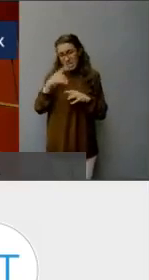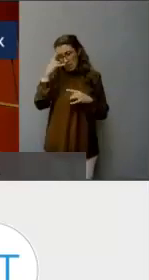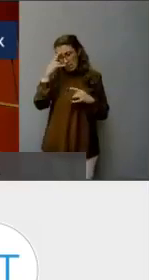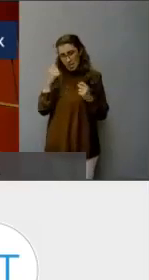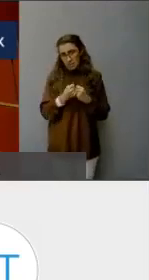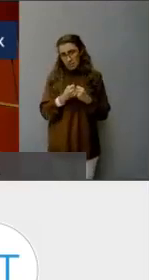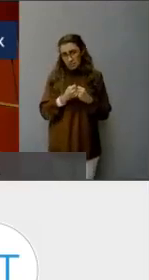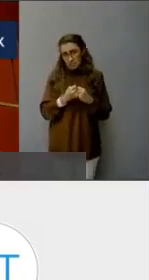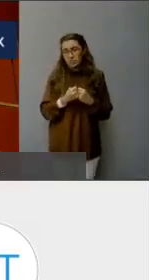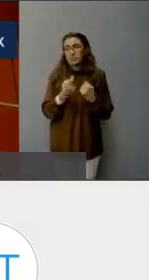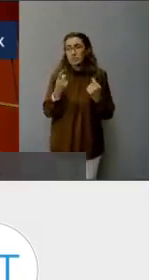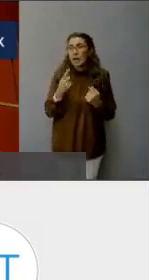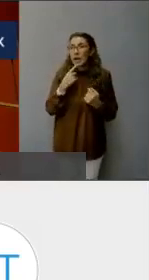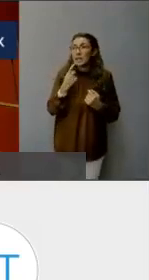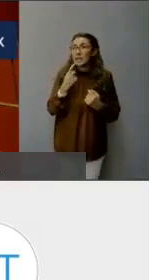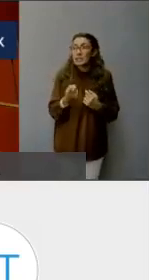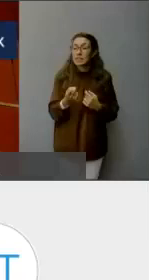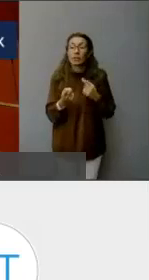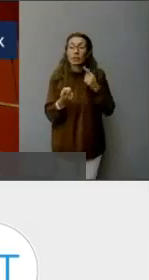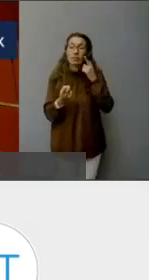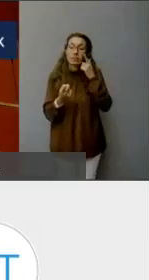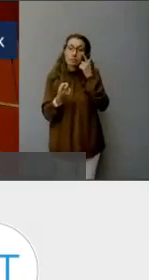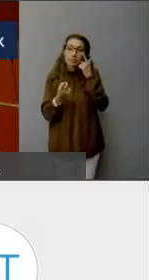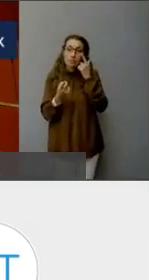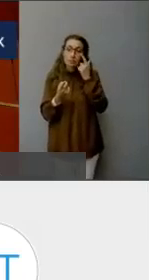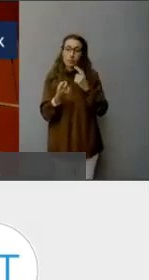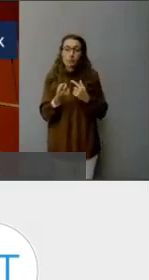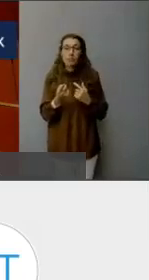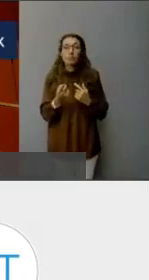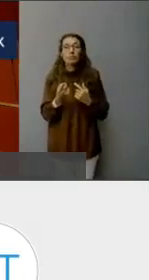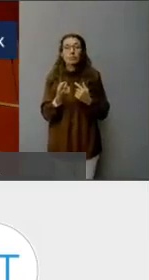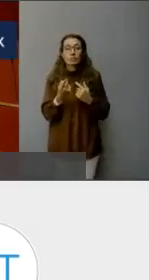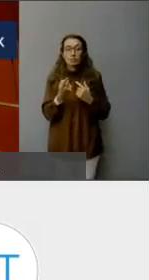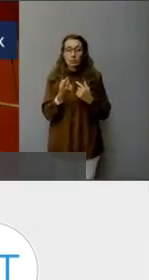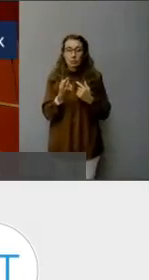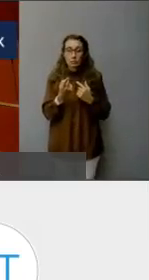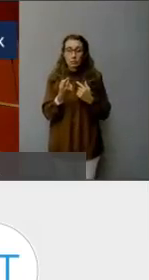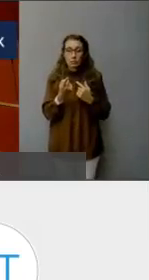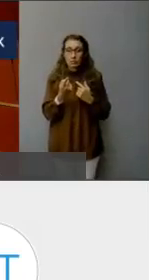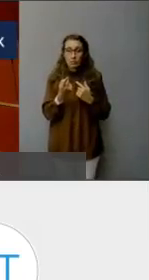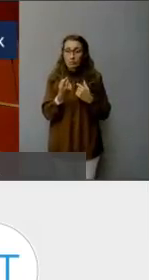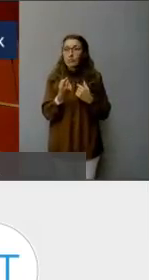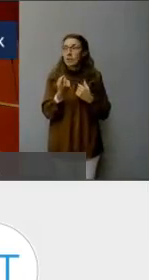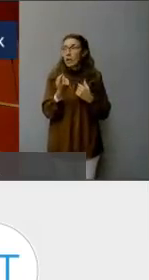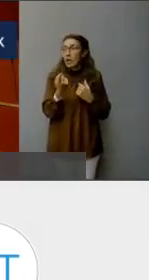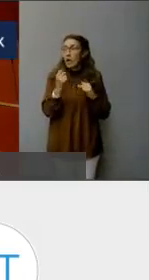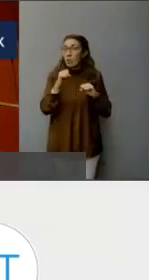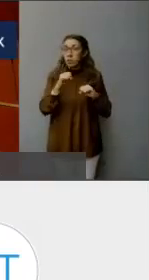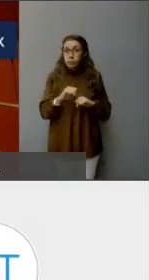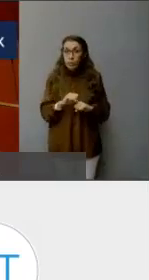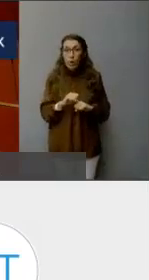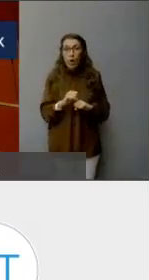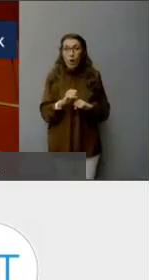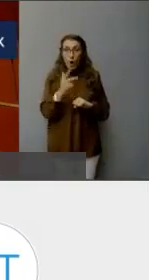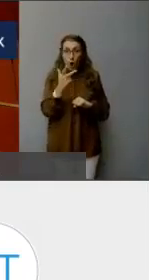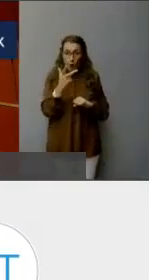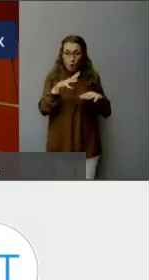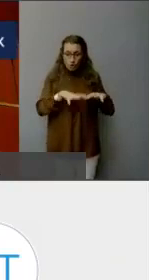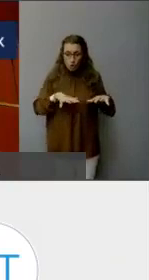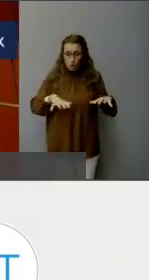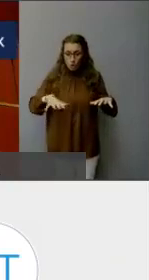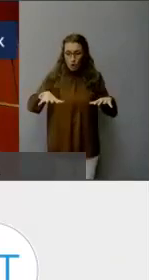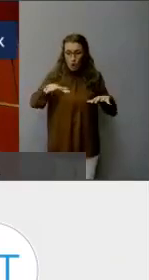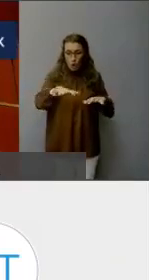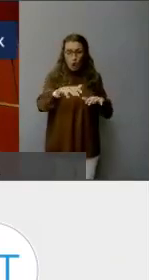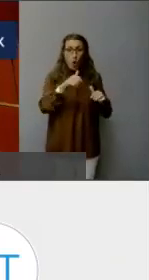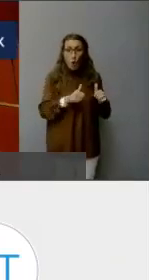quindi ci dice che non potranno essere più di due le villette per ciascuna delle otto porzioni di territorio zona di atterraggio diva del